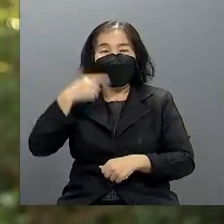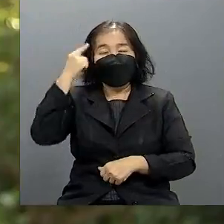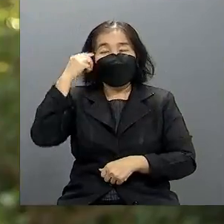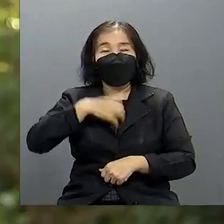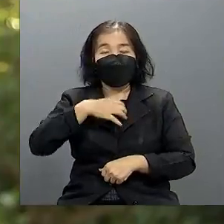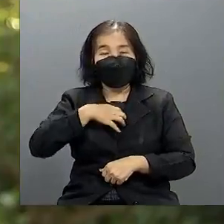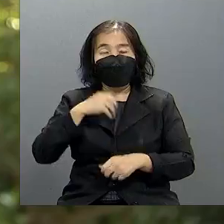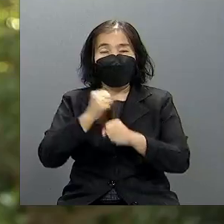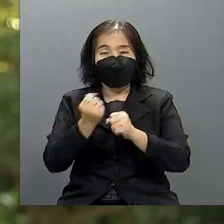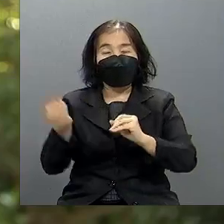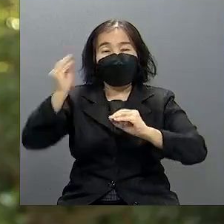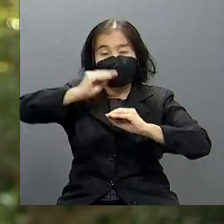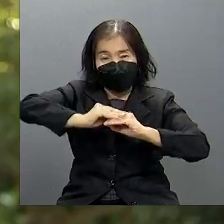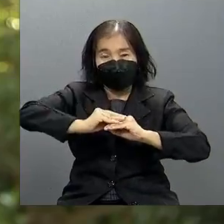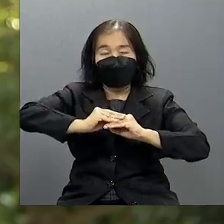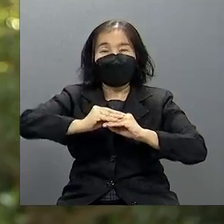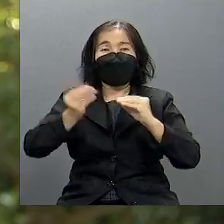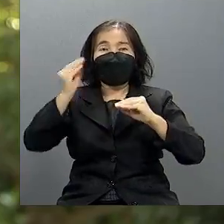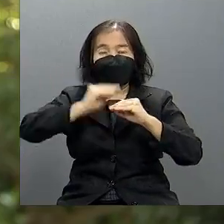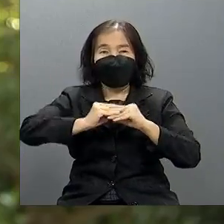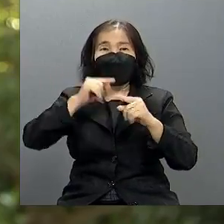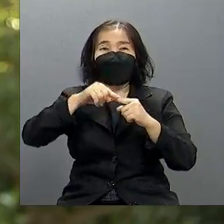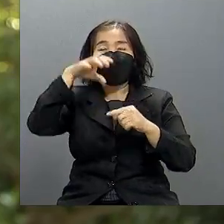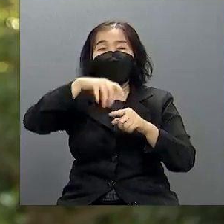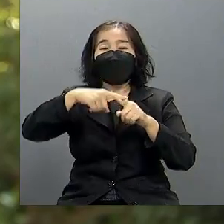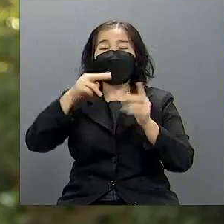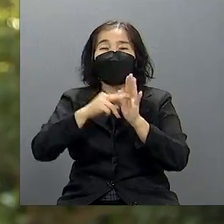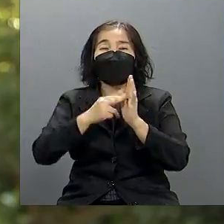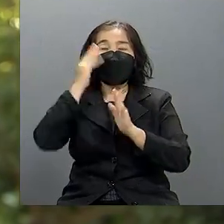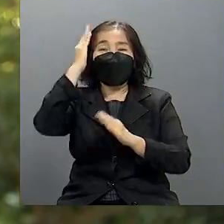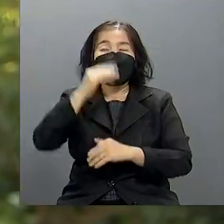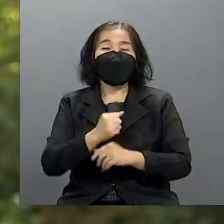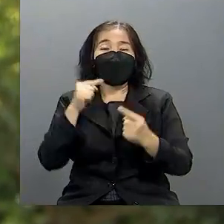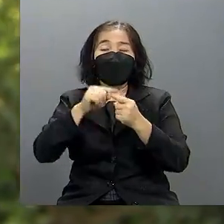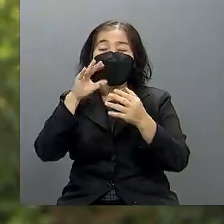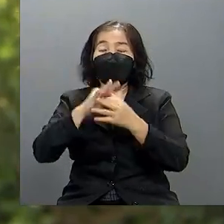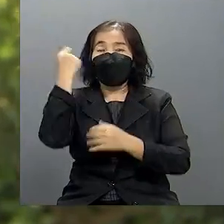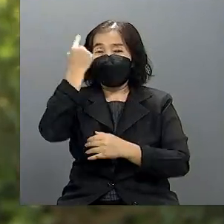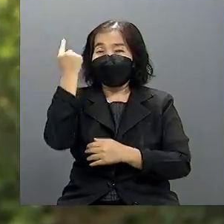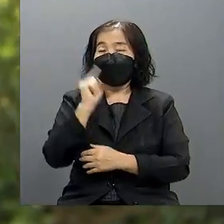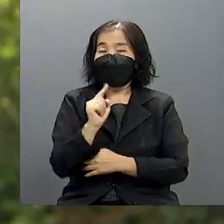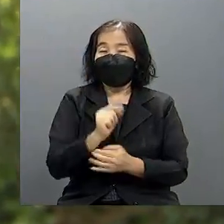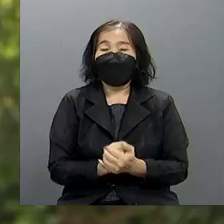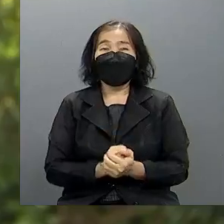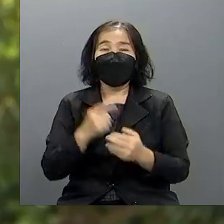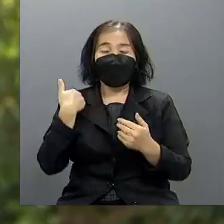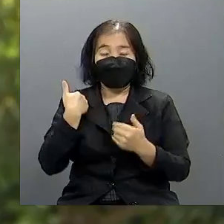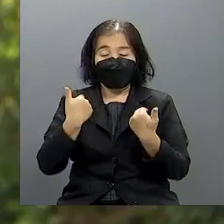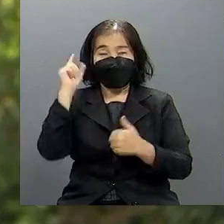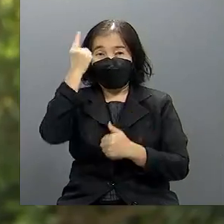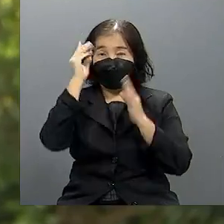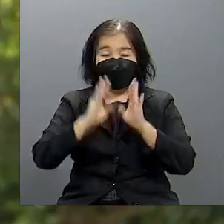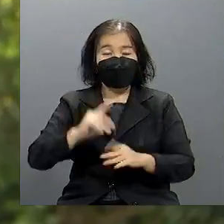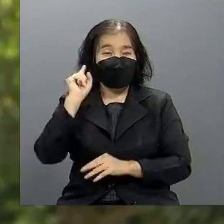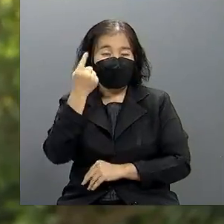นาดของจำนวนหลังให้มากขึ้นเพื่อรองรับกับการท่องเที่ยวซึ่งการท่องเที่ยวในยุคใหม่เนี่ยมันจะเป็นการท่องเที่ยว